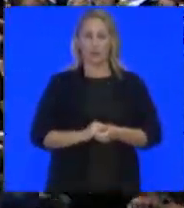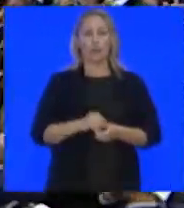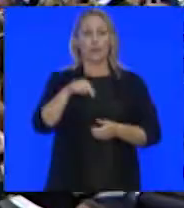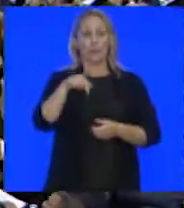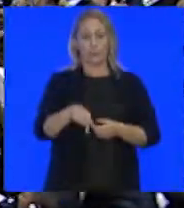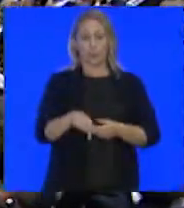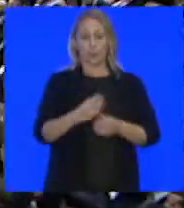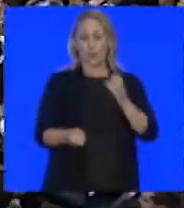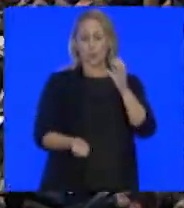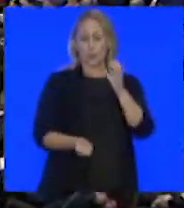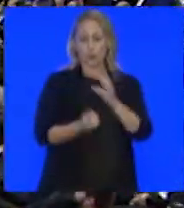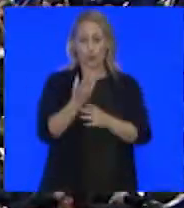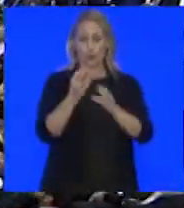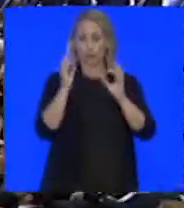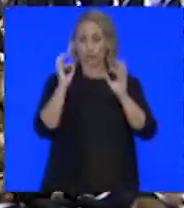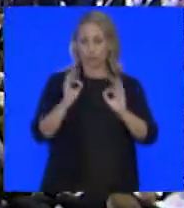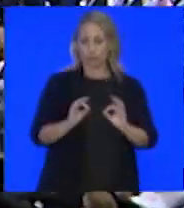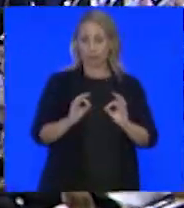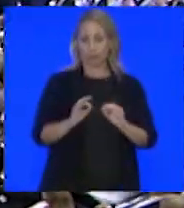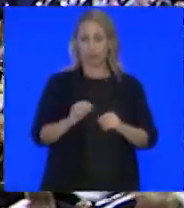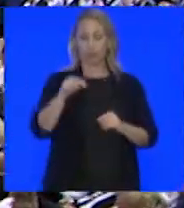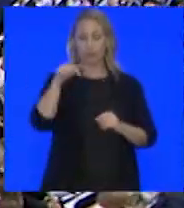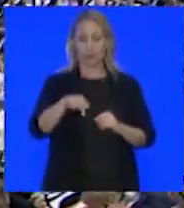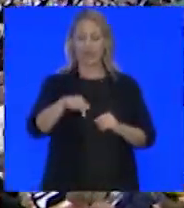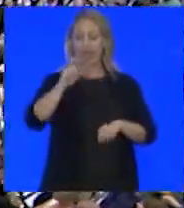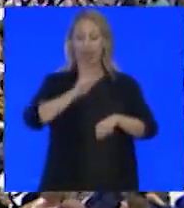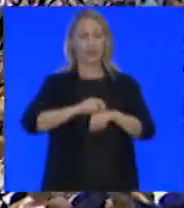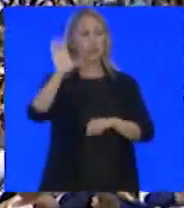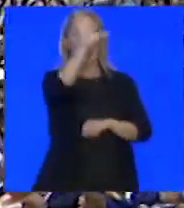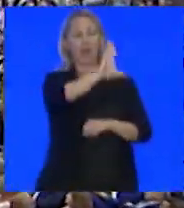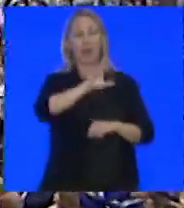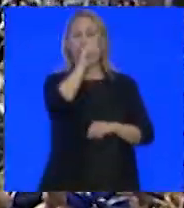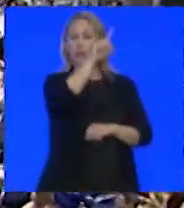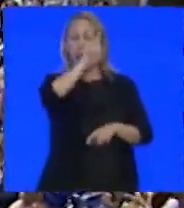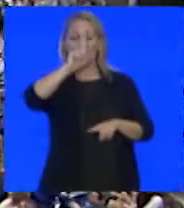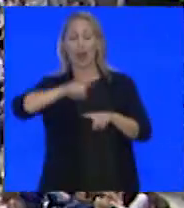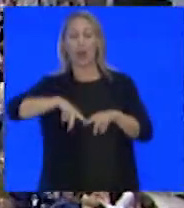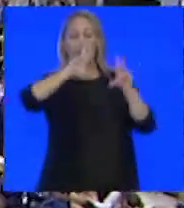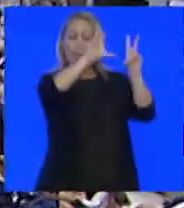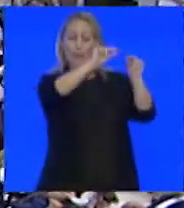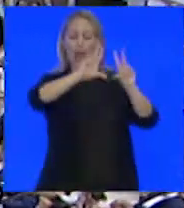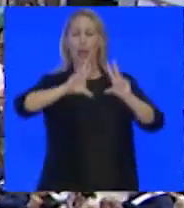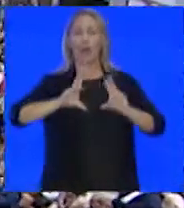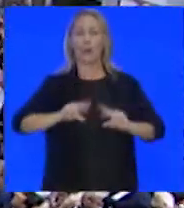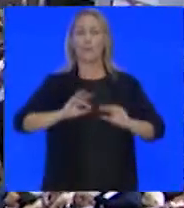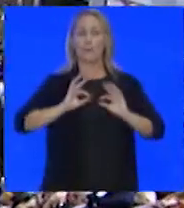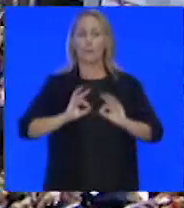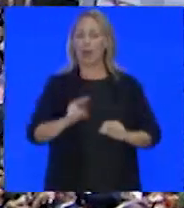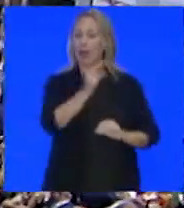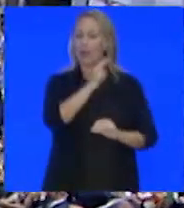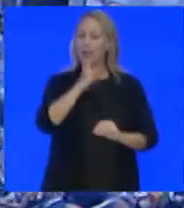Εξυγχρονίζεται ο συνδικαλιστικός νόμος και προσαρμόζεται στα ευρωπαϊκά δεδομένα του κόσμου της